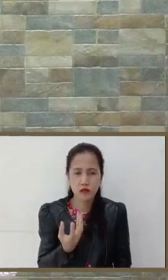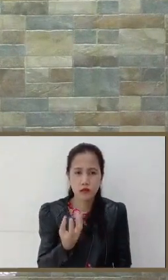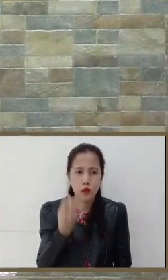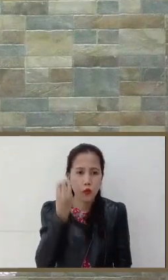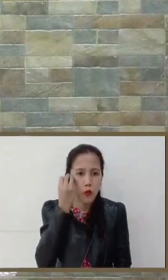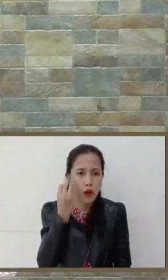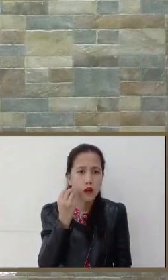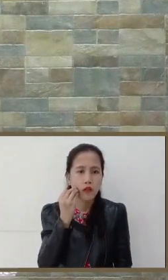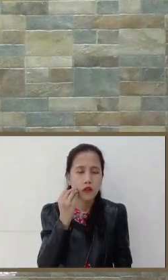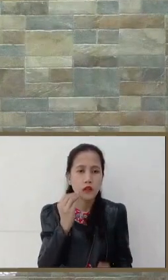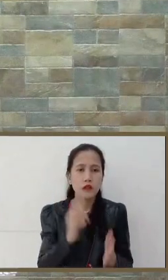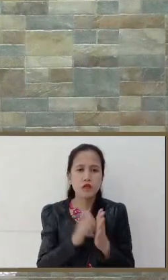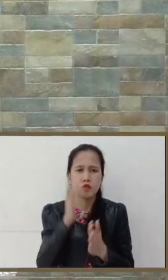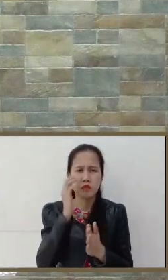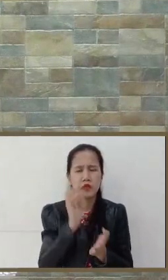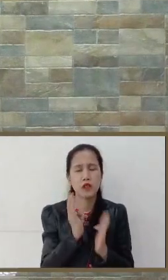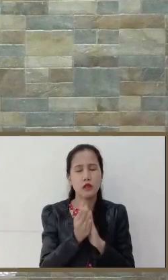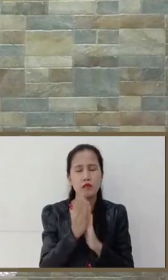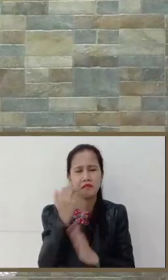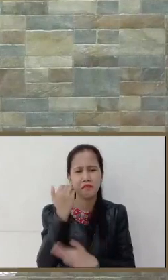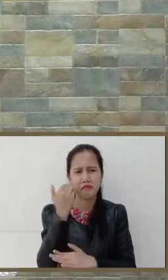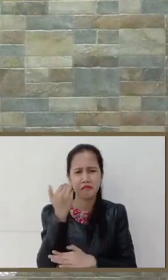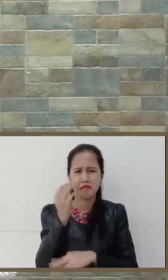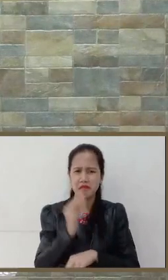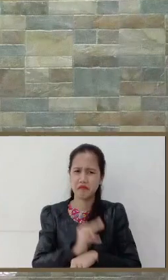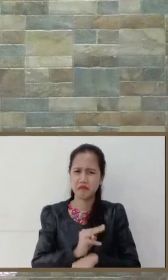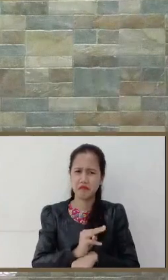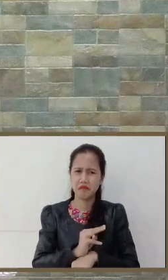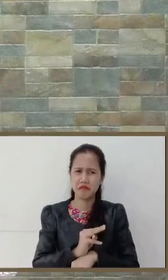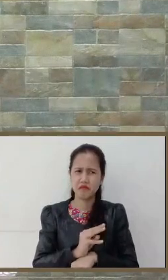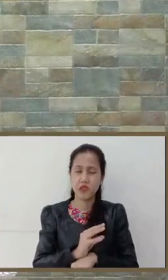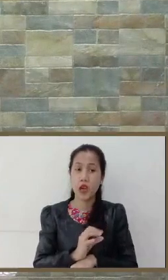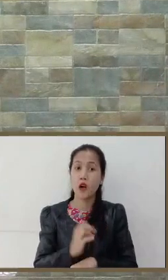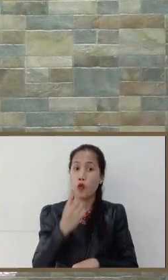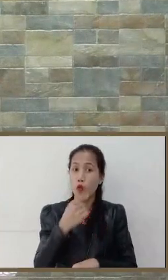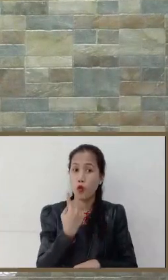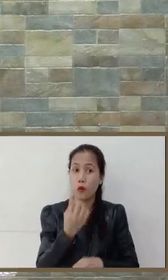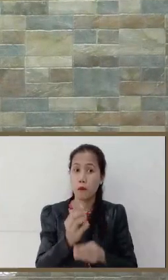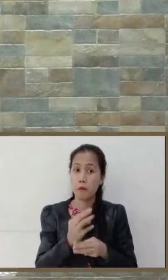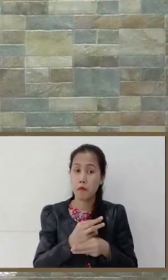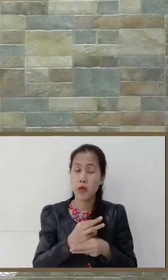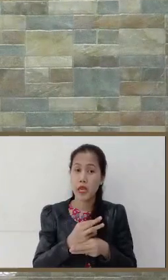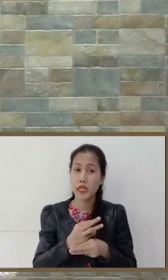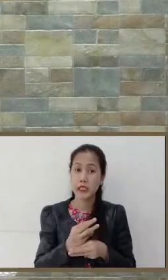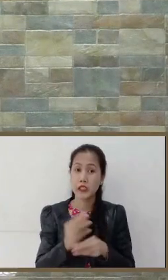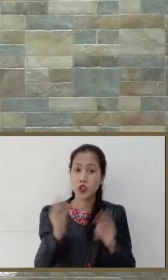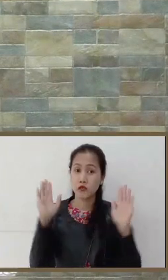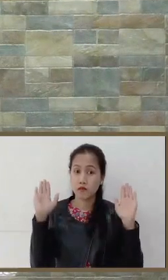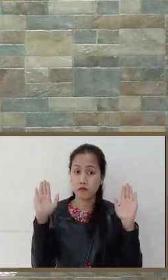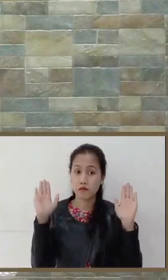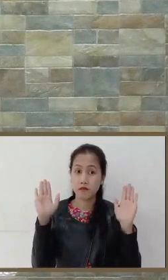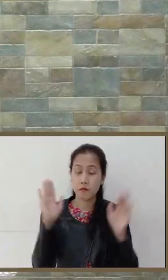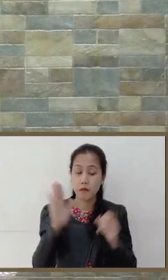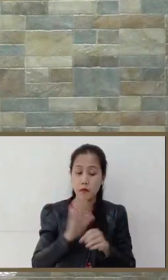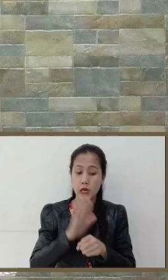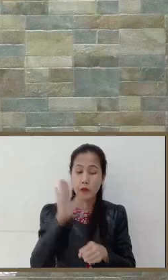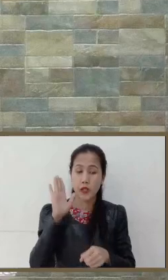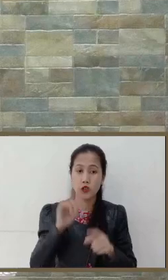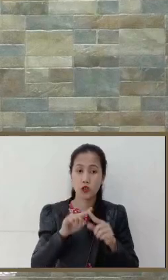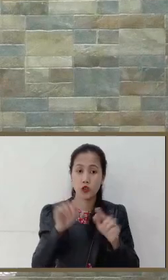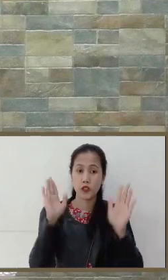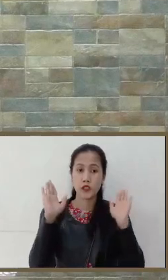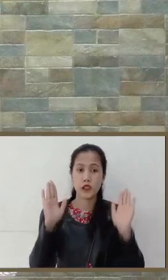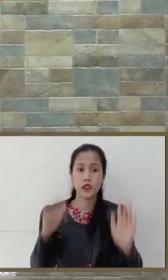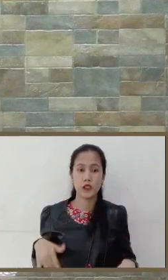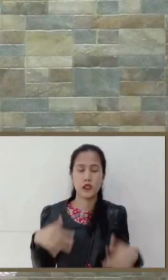kaya nagiging kahiyahiya ang gawain ng Panginoon. For those who made a commitment that you will surrender your life full-time in the ministry, mga